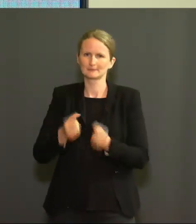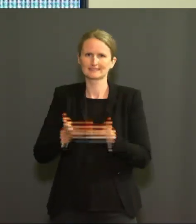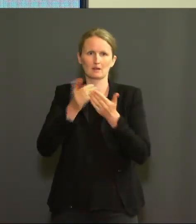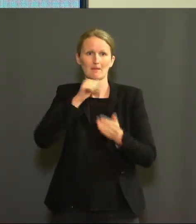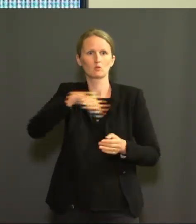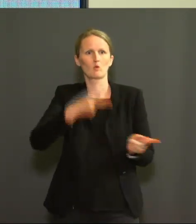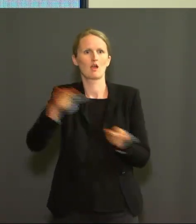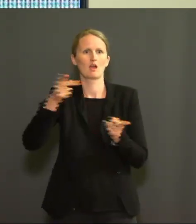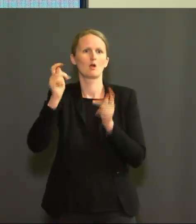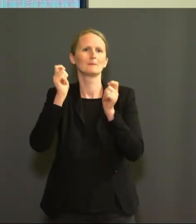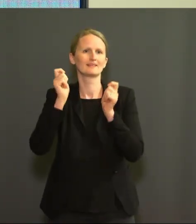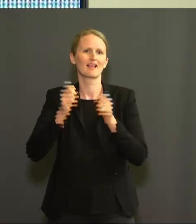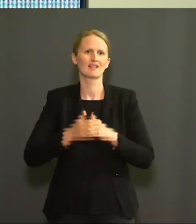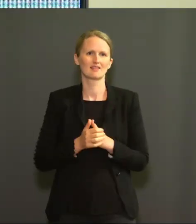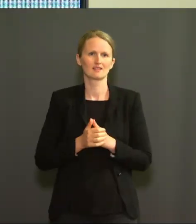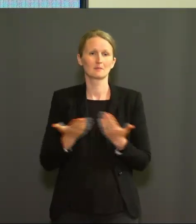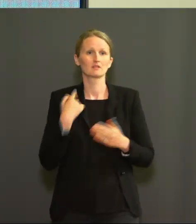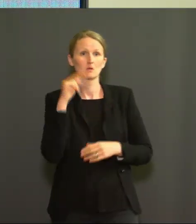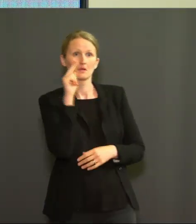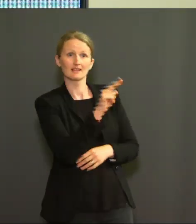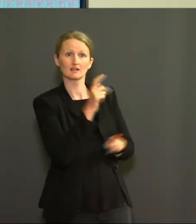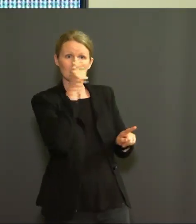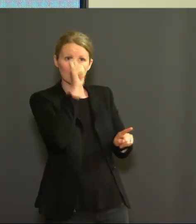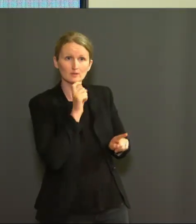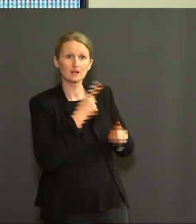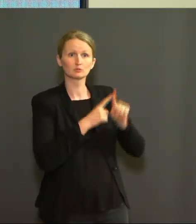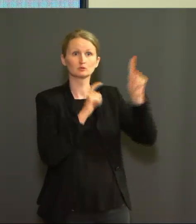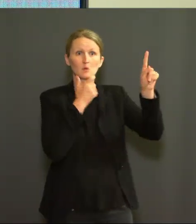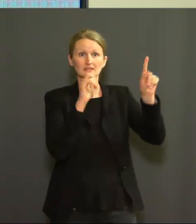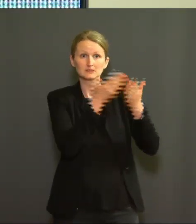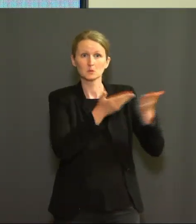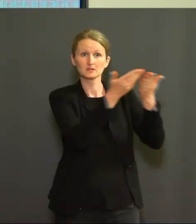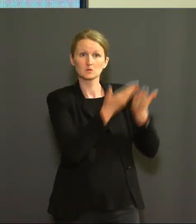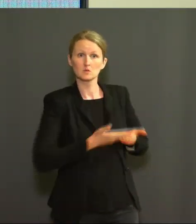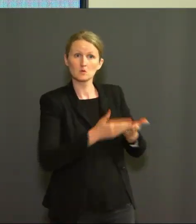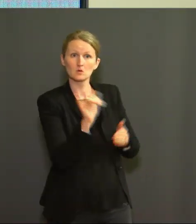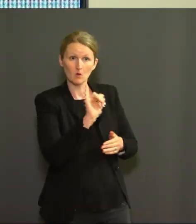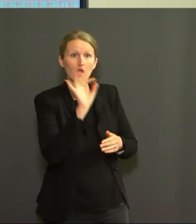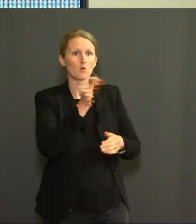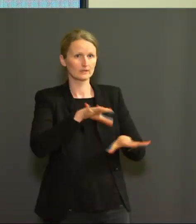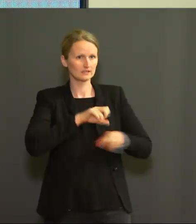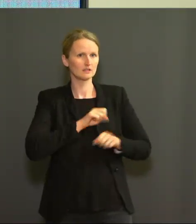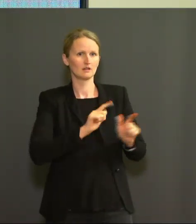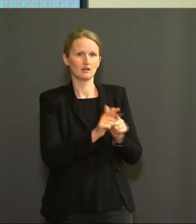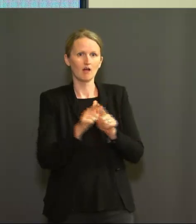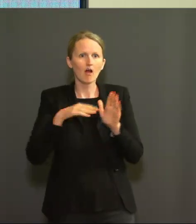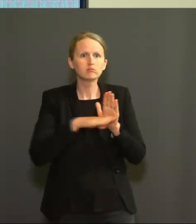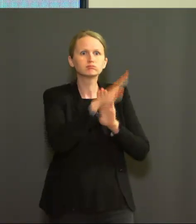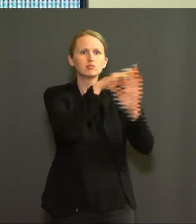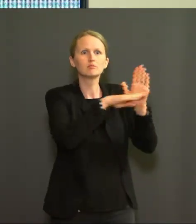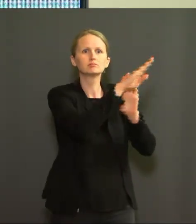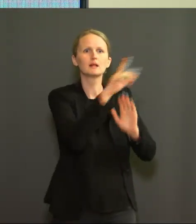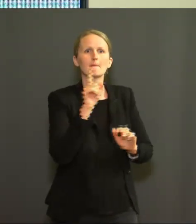Royaume-Uni, nous constatons que par rapport au nombre de contaminations, il y a proportionnellement moins de personnes qui